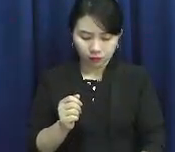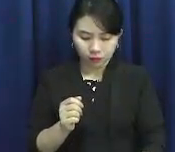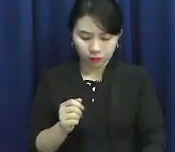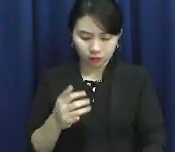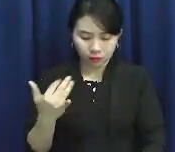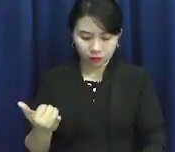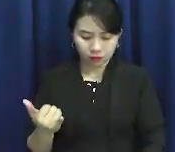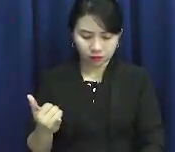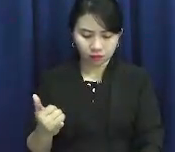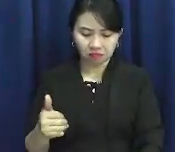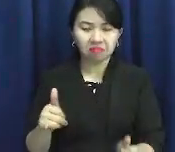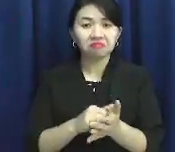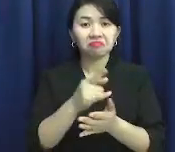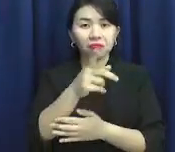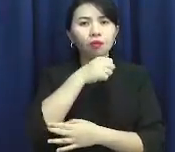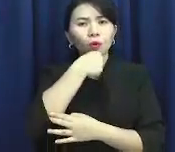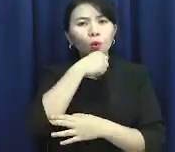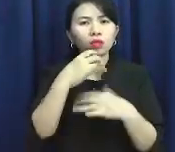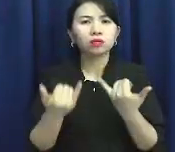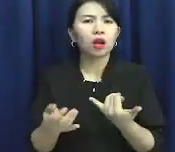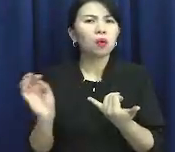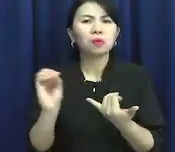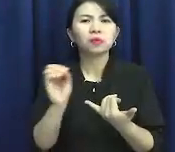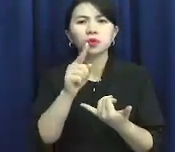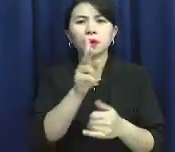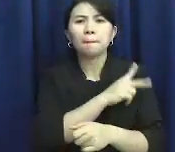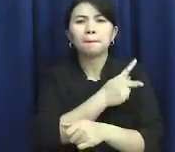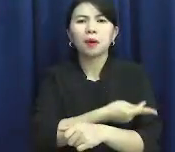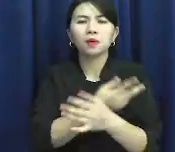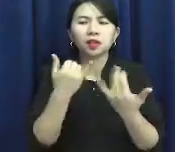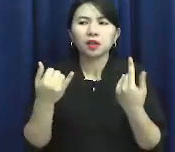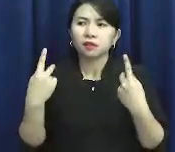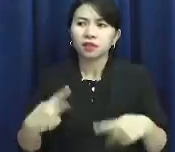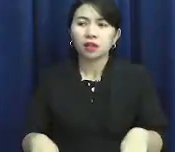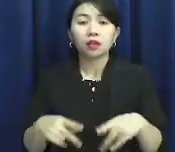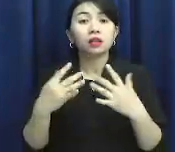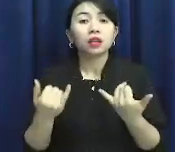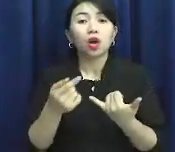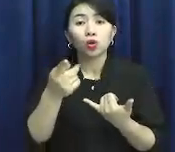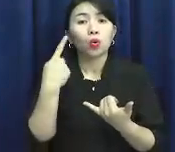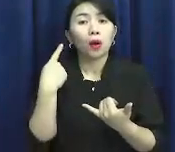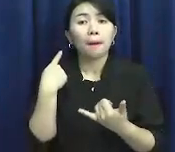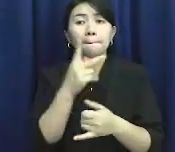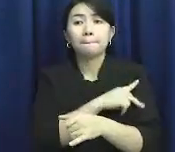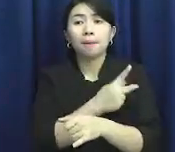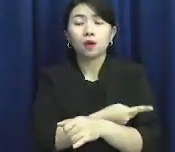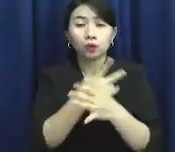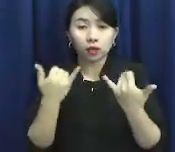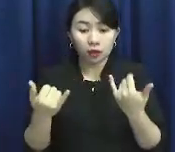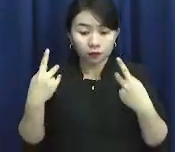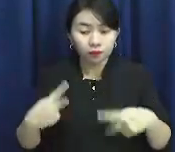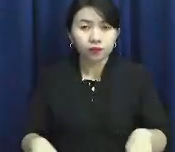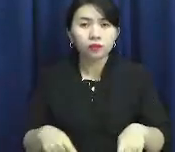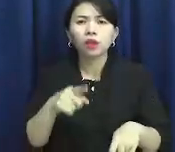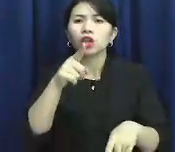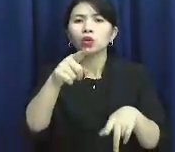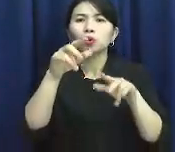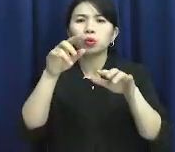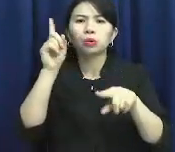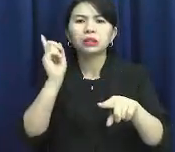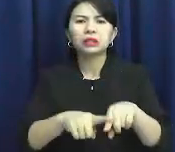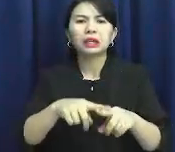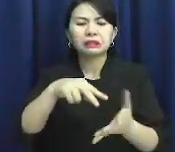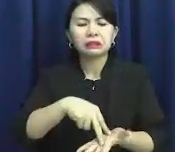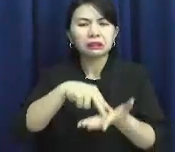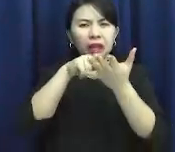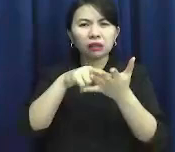matanda ka na, wala ka na yung kakayanan physically. E ngayon yung may kakayanan ka palang physically, hindi mo na kayang tumayo at manindigan